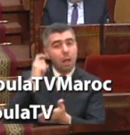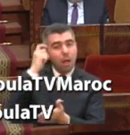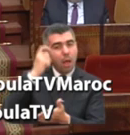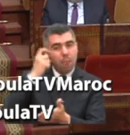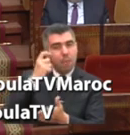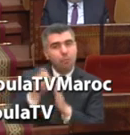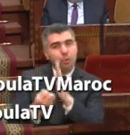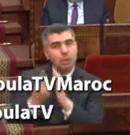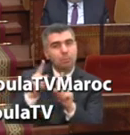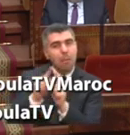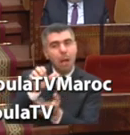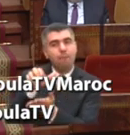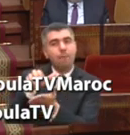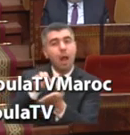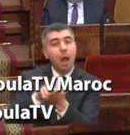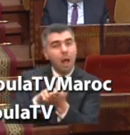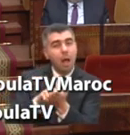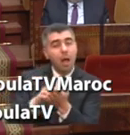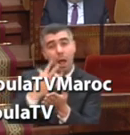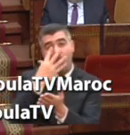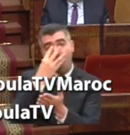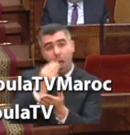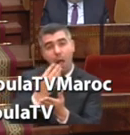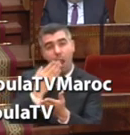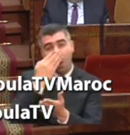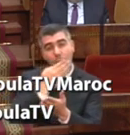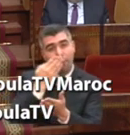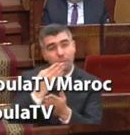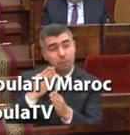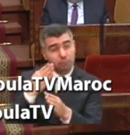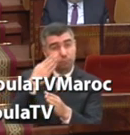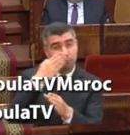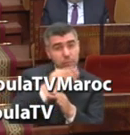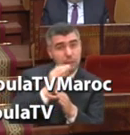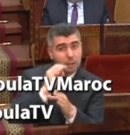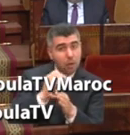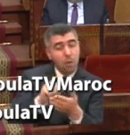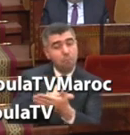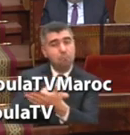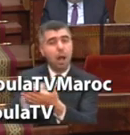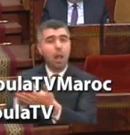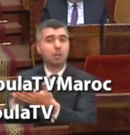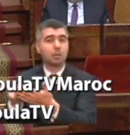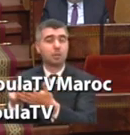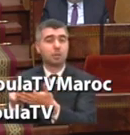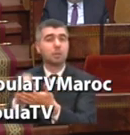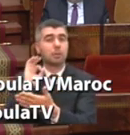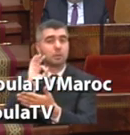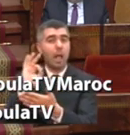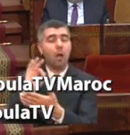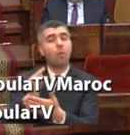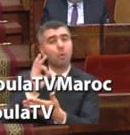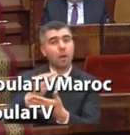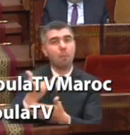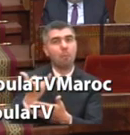اليات لتعويض الفلاحه المتضررين، لان هذا امر خارج على الاراده ديالهم. كيف ما كنعوضوهم في كوادس طبيعيه مثل الجفاف كذلك خصنا نعوضوهم في